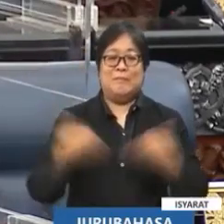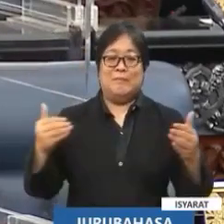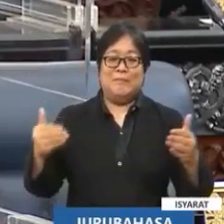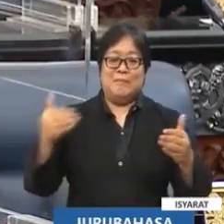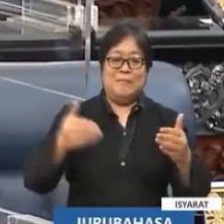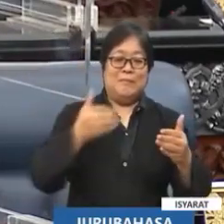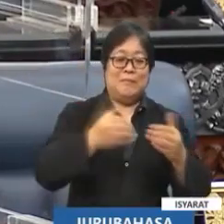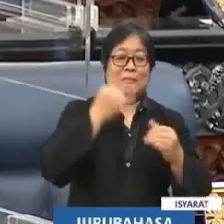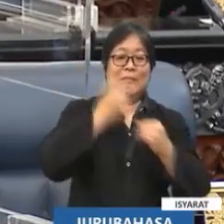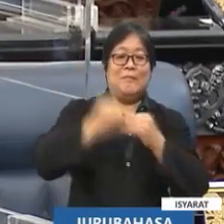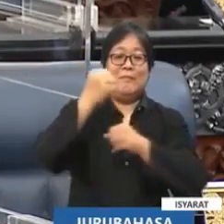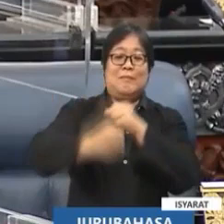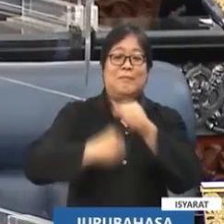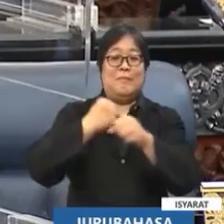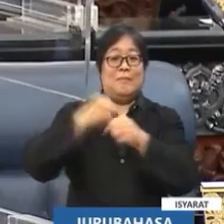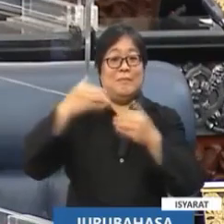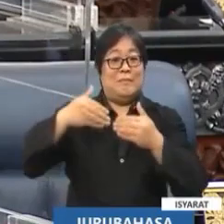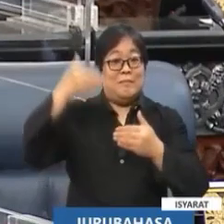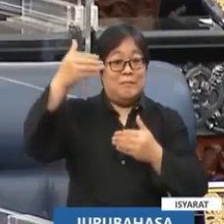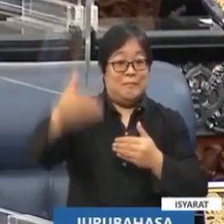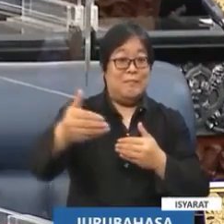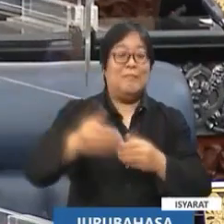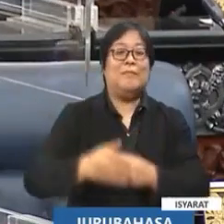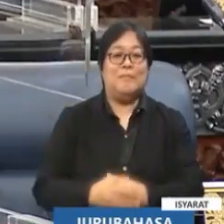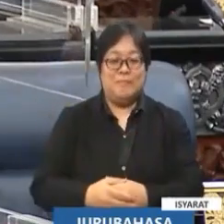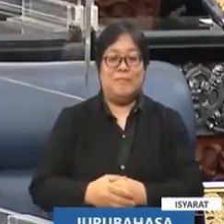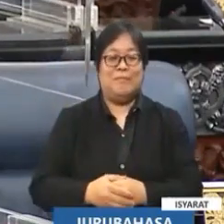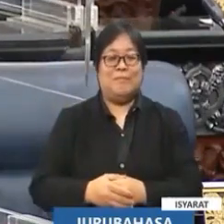tahun akhir tahun hadapan liputan